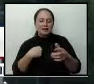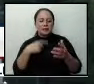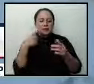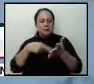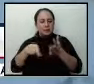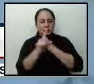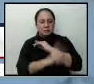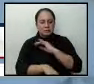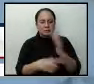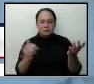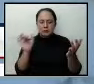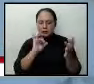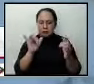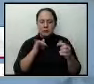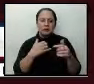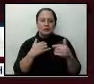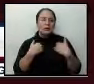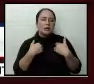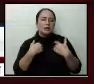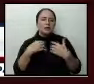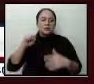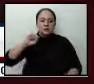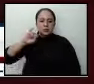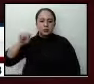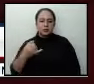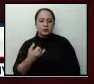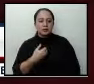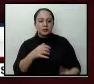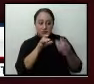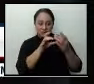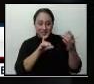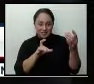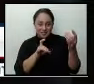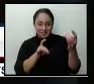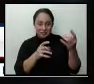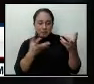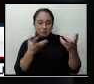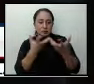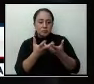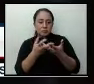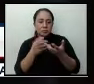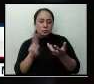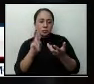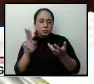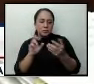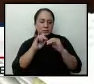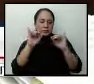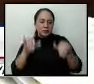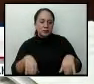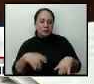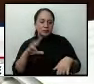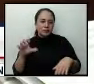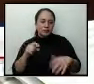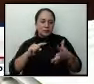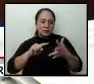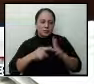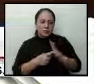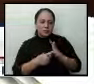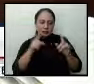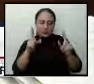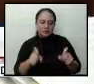may ginagamit ng San Juan LGU na handheld devices na compatible sa ginagamit sa system para sa kanilang pilot run. Ayon kay San Juan City